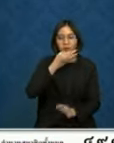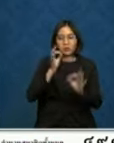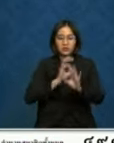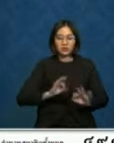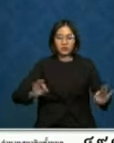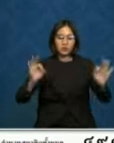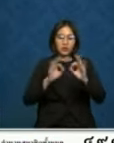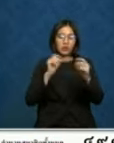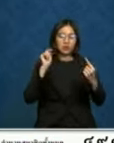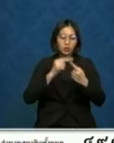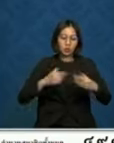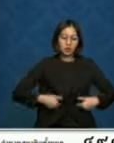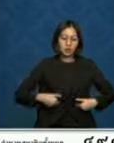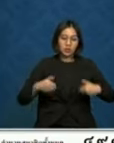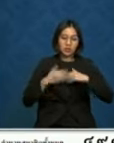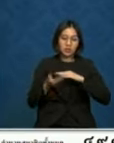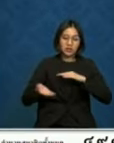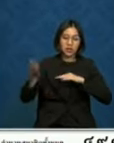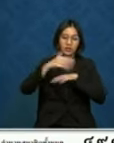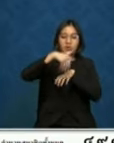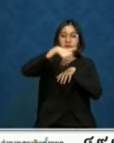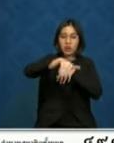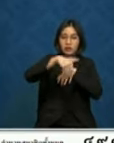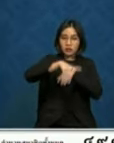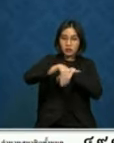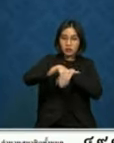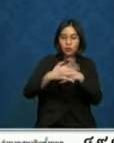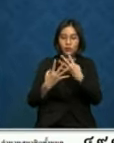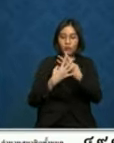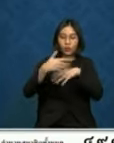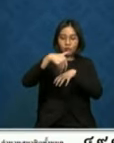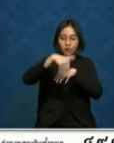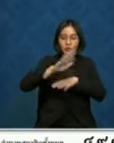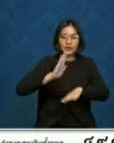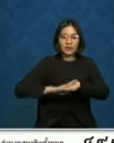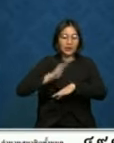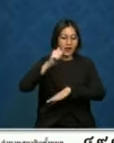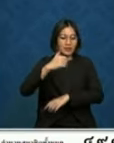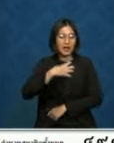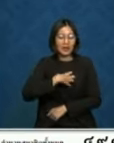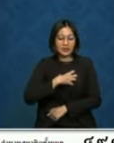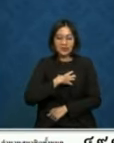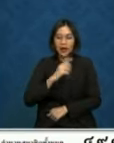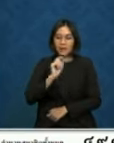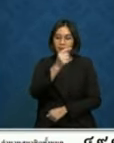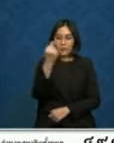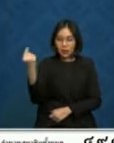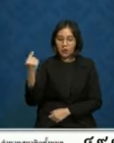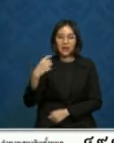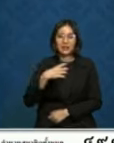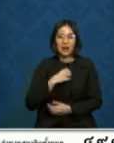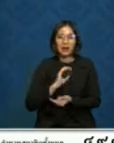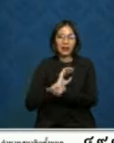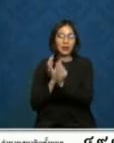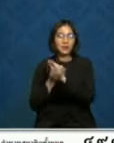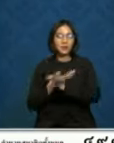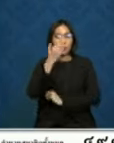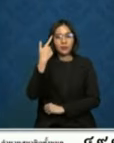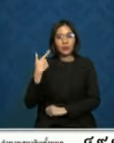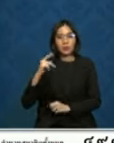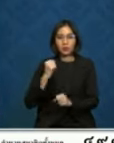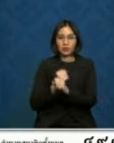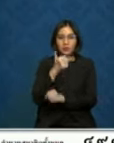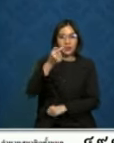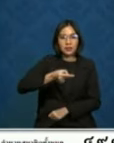ต่อการใช้ชีวิตนอกรั้วขังค่ะท่านประธานที่เป็นทักษะที่มีความต้องการที่สมัยใหม่กว่านี้ค่ะท่านประธานที่ใช้ประโยชน์ได้